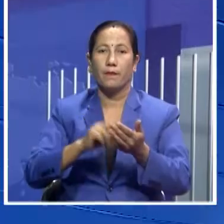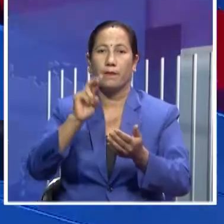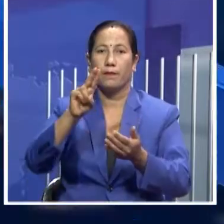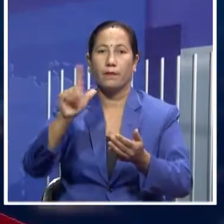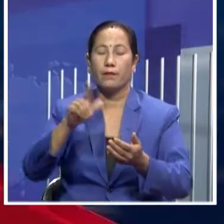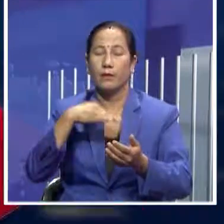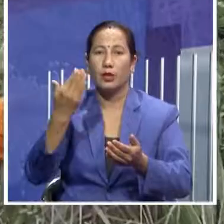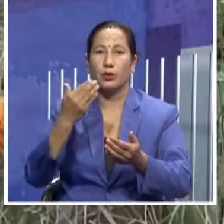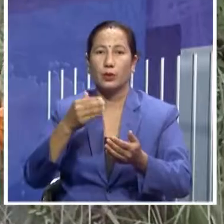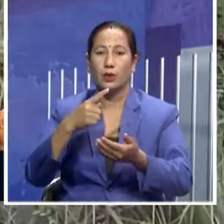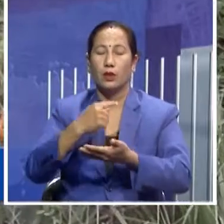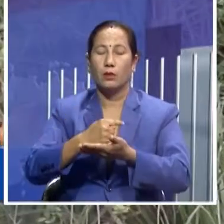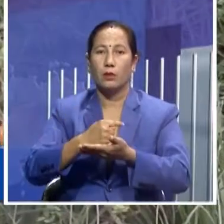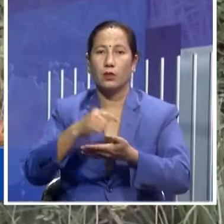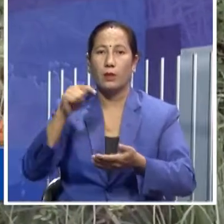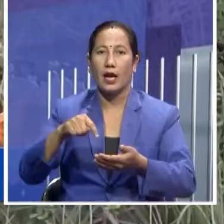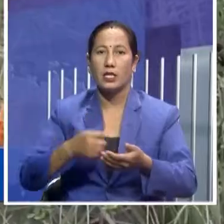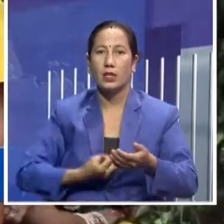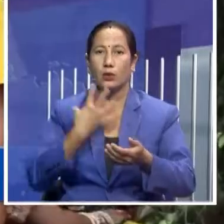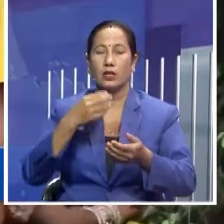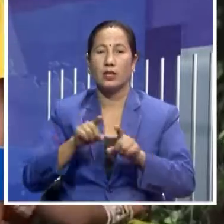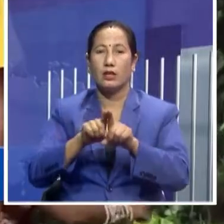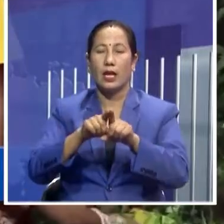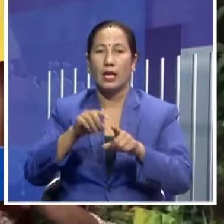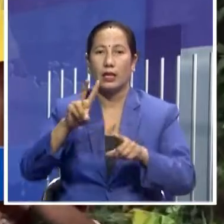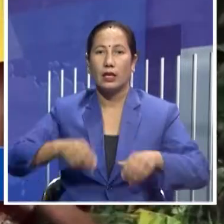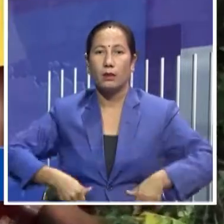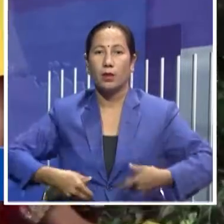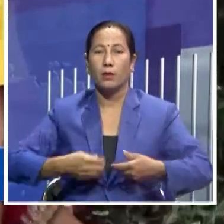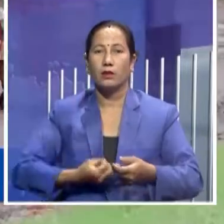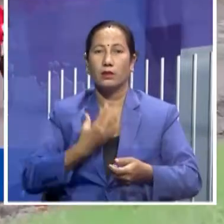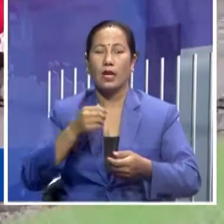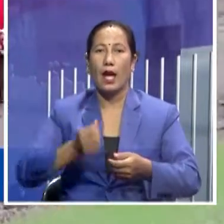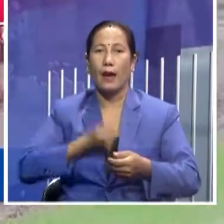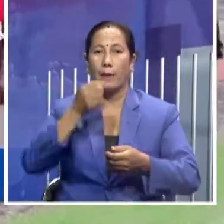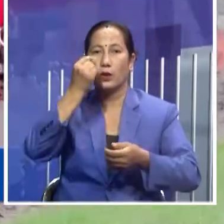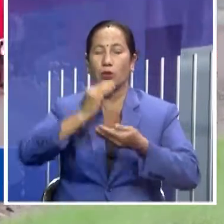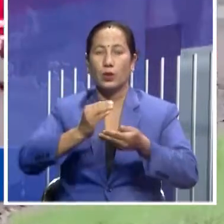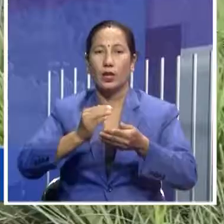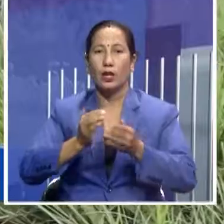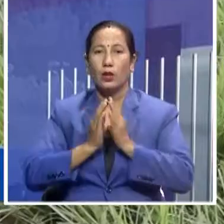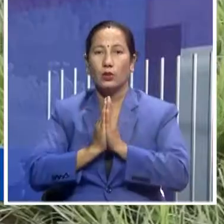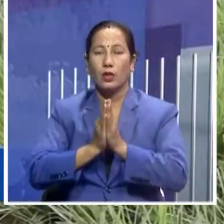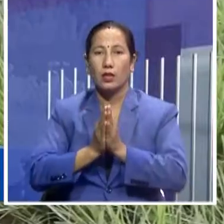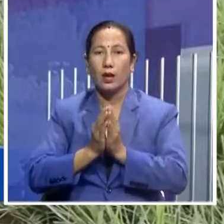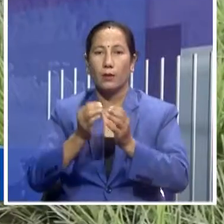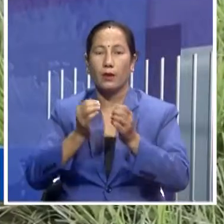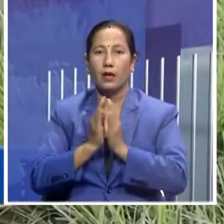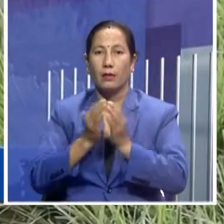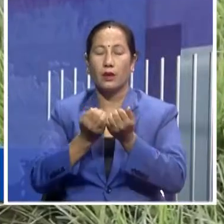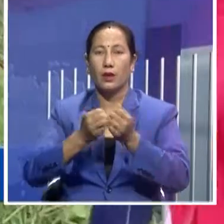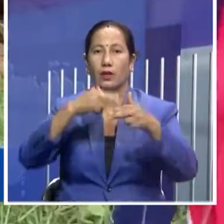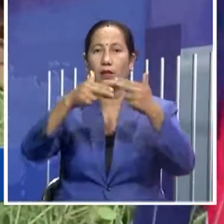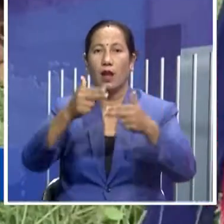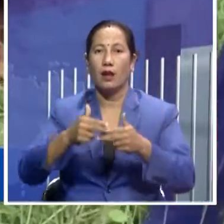मृत्यु। कपिल वस्तुमा आज हर्ष उल्लासका साथ तीन छठी पर्व मनाइँदै आफ्नो छोराको दीर्घायु र स्वास्थ्य लाभको कामना गर्ने